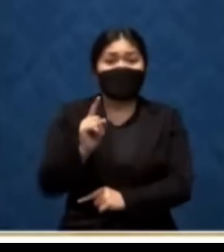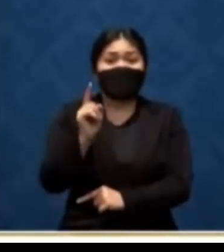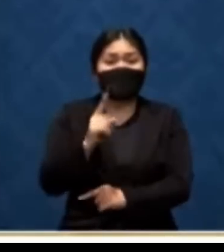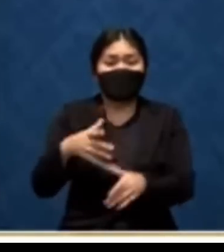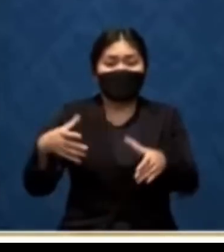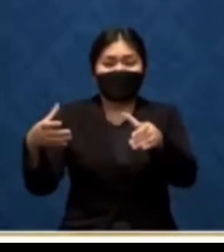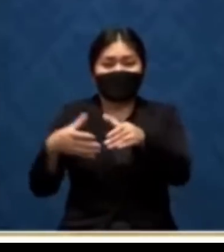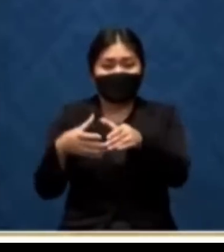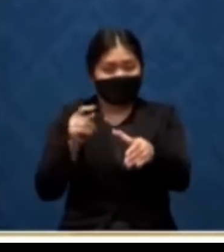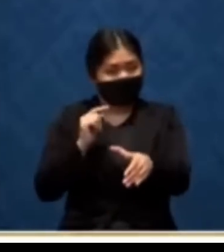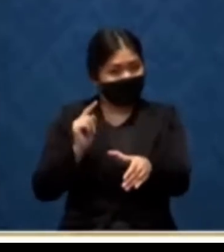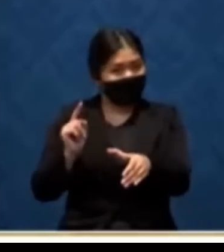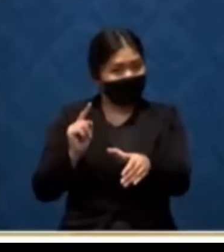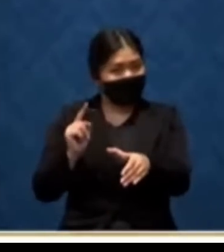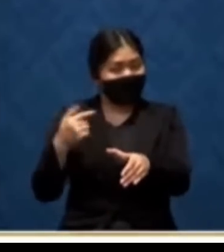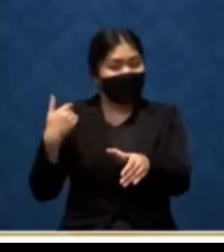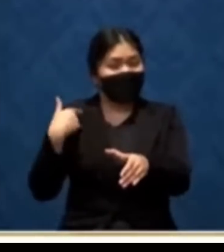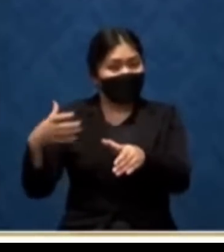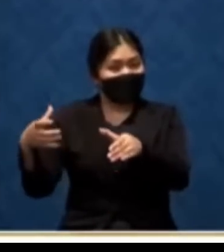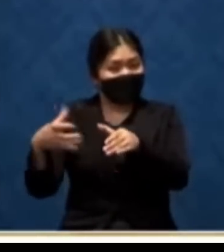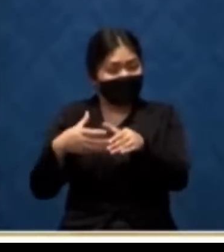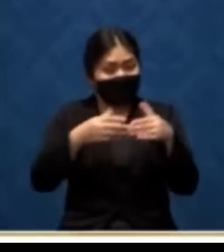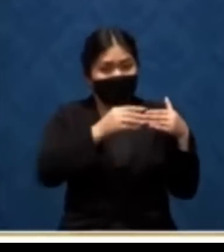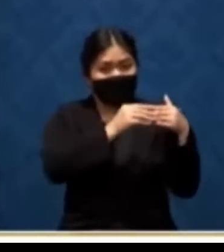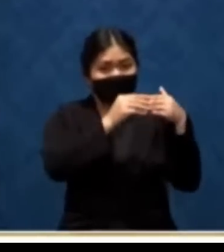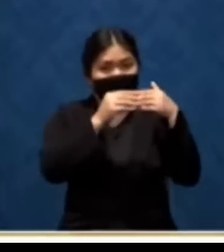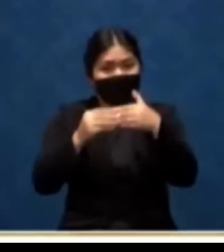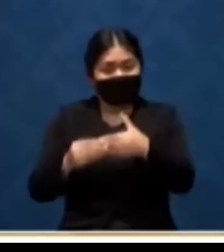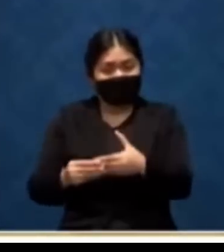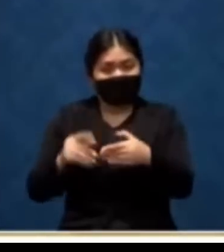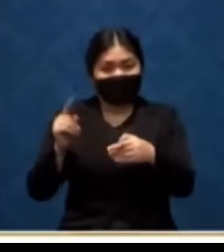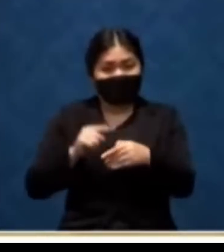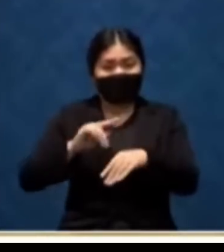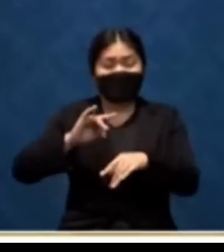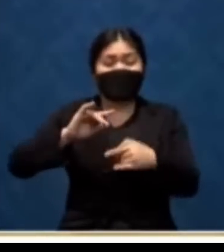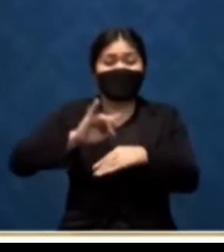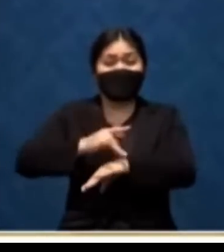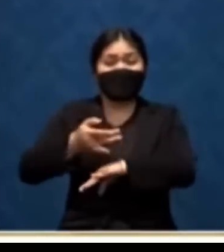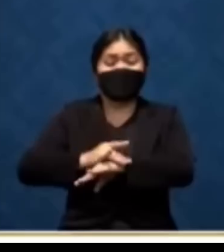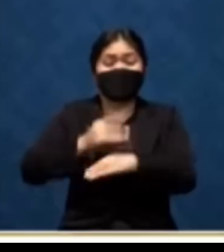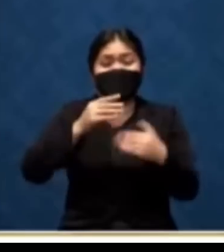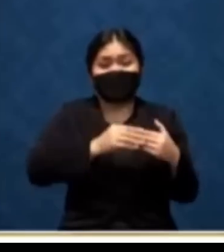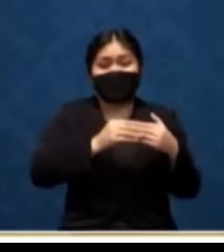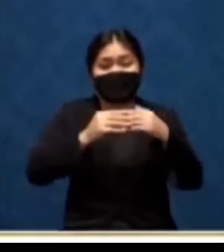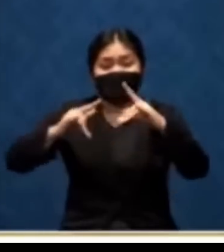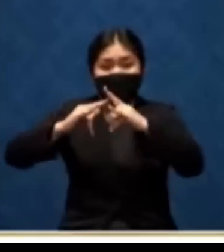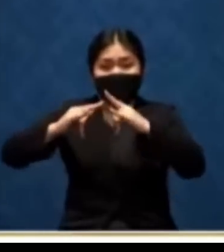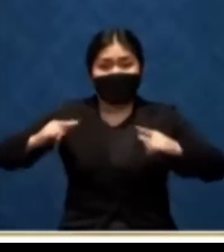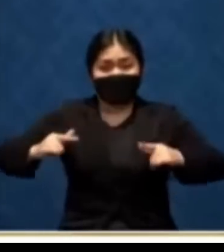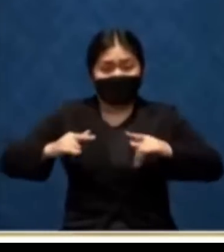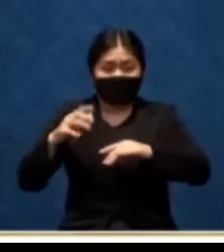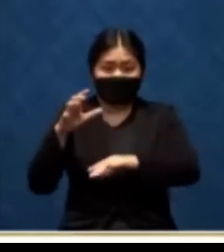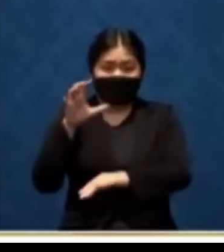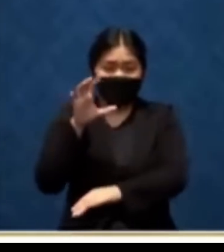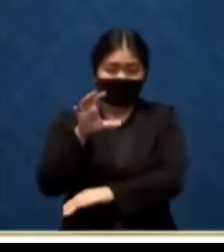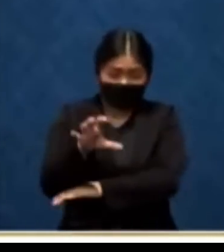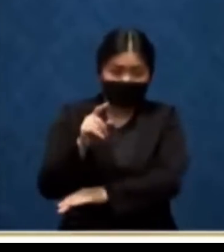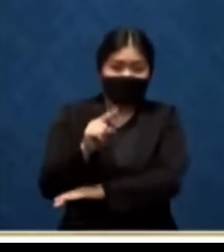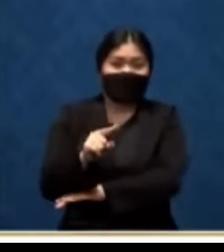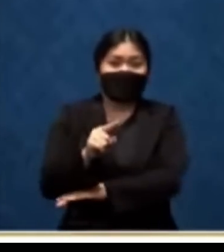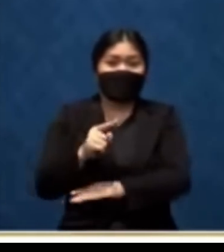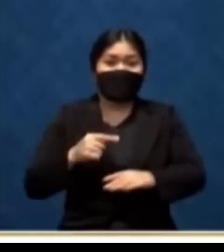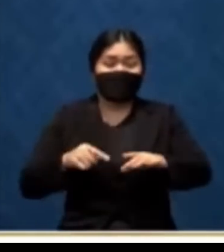กลุ่มติดอาวุธนะครับพาช่องเข้าข้ามช่องทางธรรมชาติไปอยู่ในค่ายกักกันแห่งหนึ่งในเมื